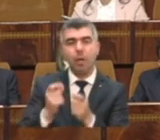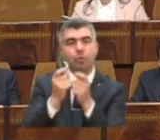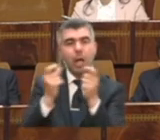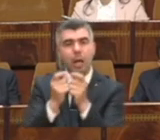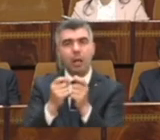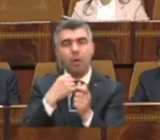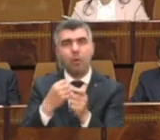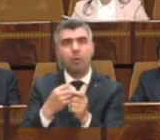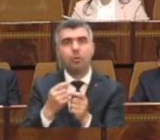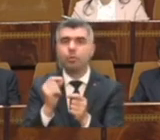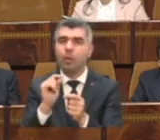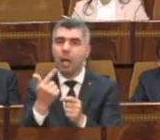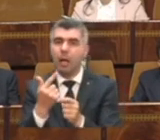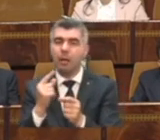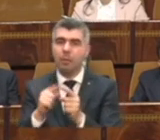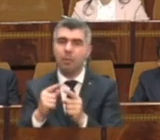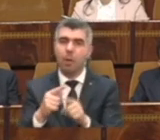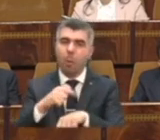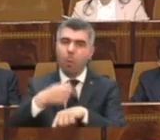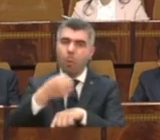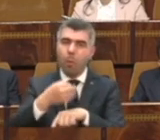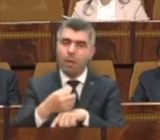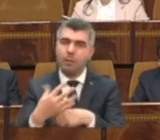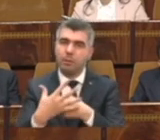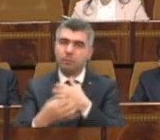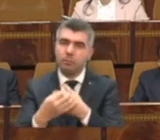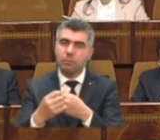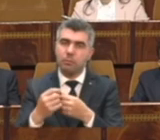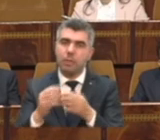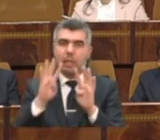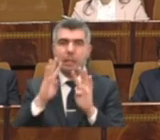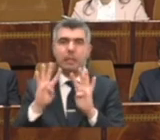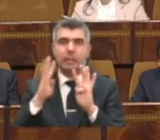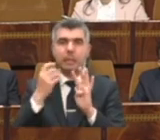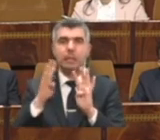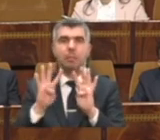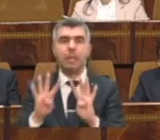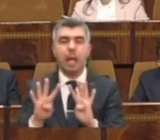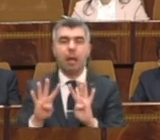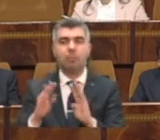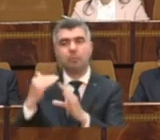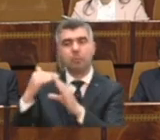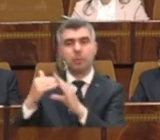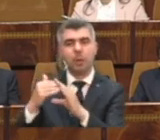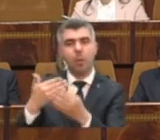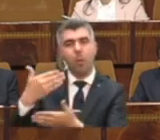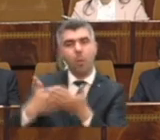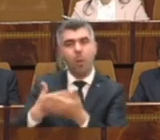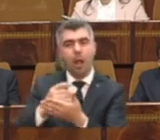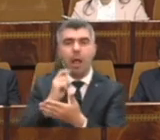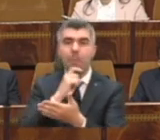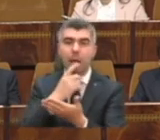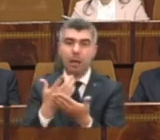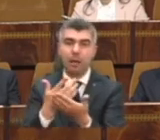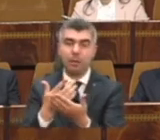كيجي تيقول لك اشحال عندك، وعندك اجال ديال الاستخلاص، الا فتي 8 ايام كيصيفط لك الورقه الحمراء تخلص ولا يقطع لك الضوء.